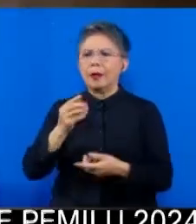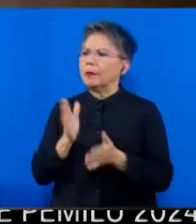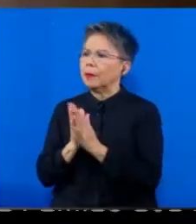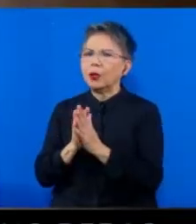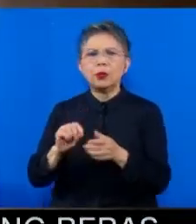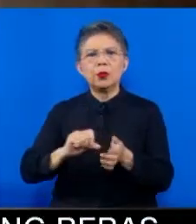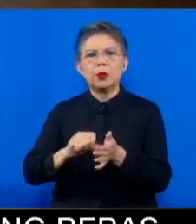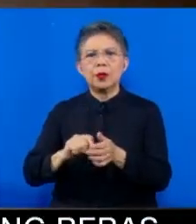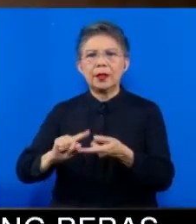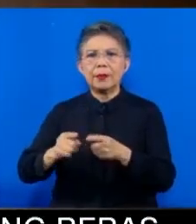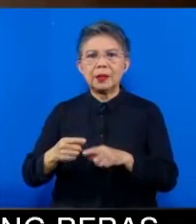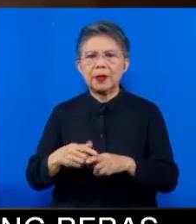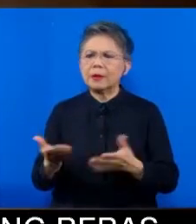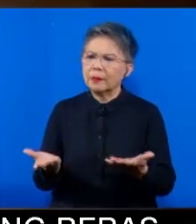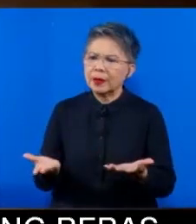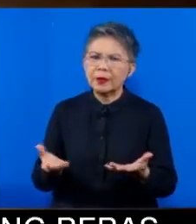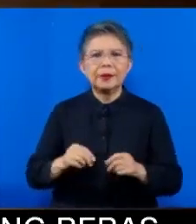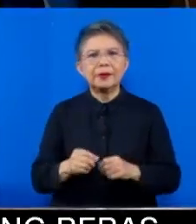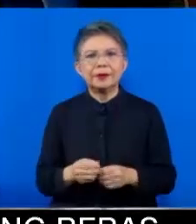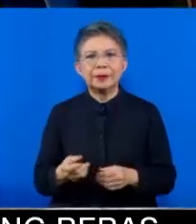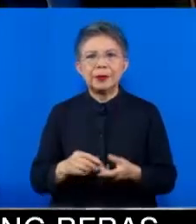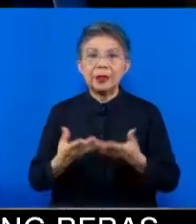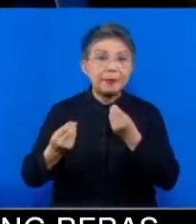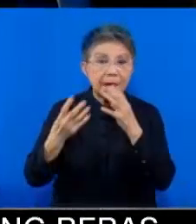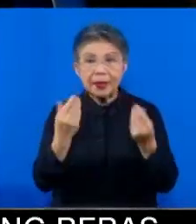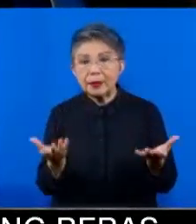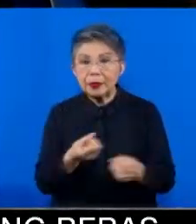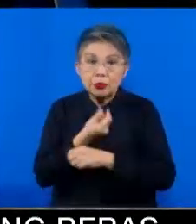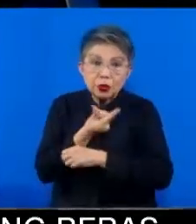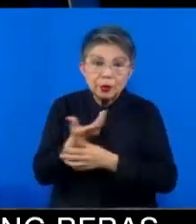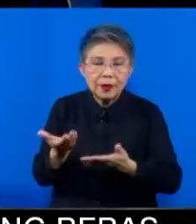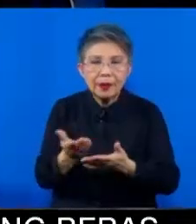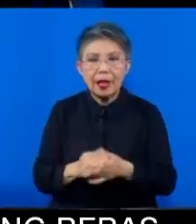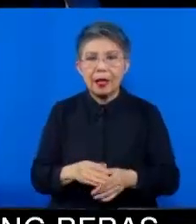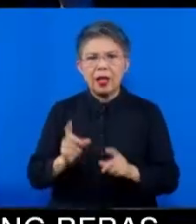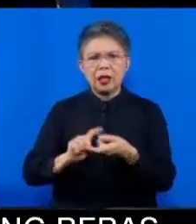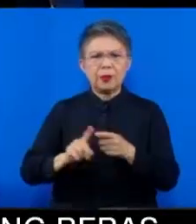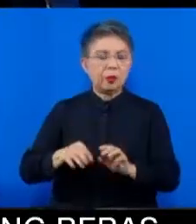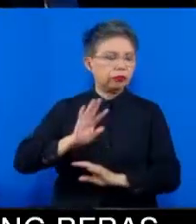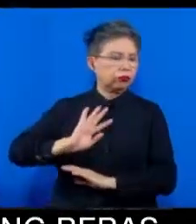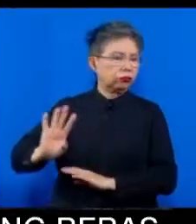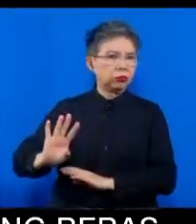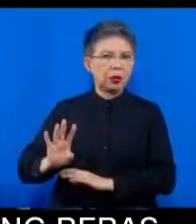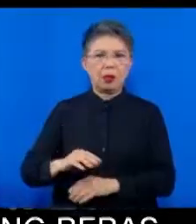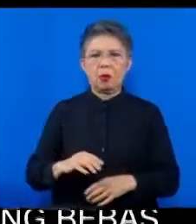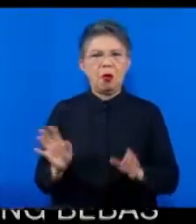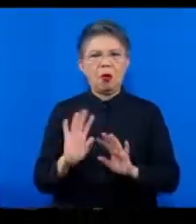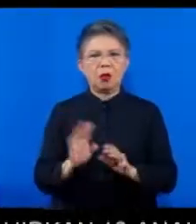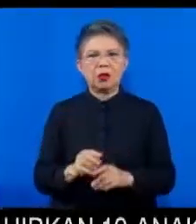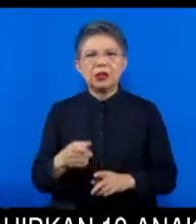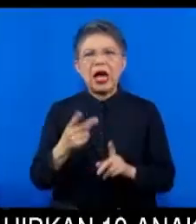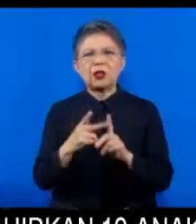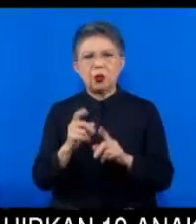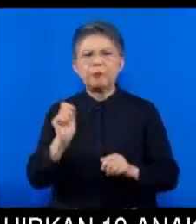yang sudah terlebih dahulu menekuni profesi tersebut. Hanya saja, temannya menolak karena yakin Hartono